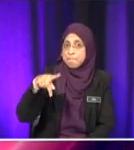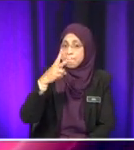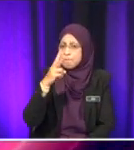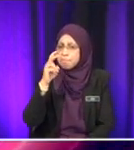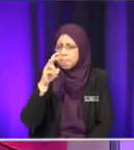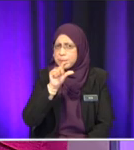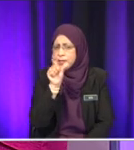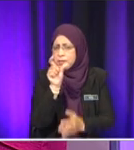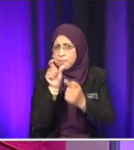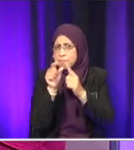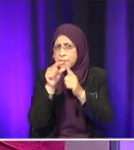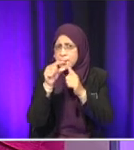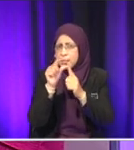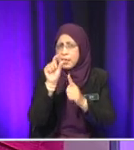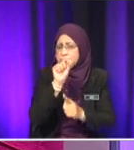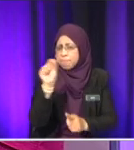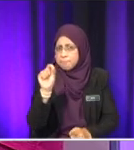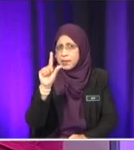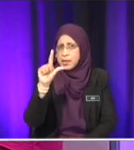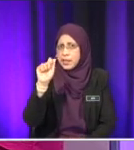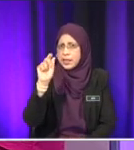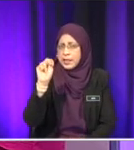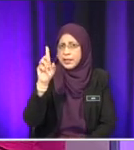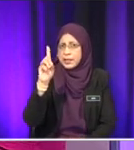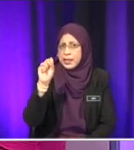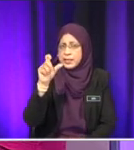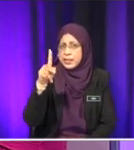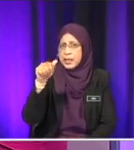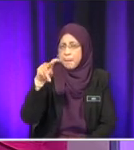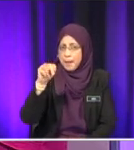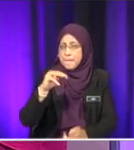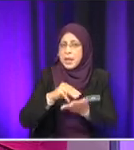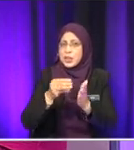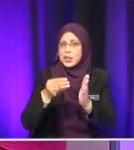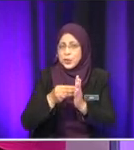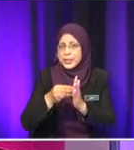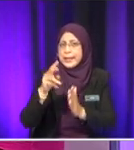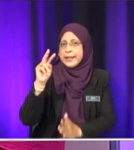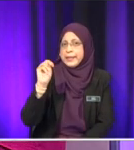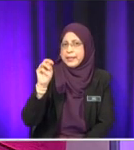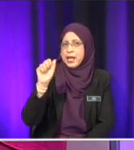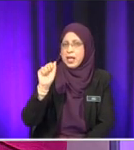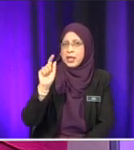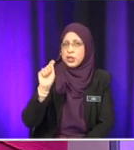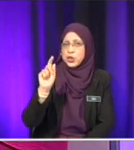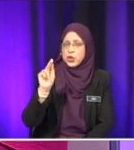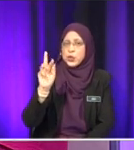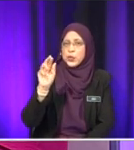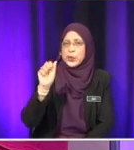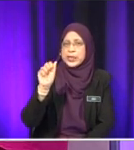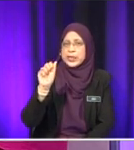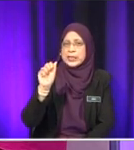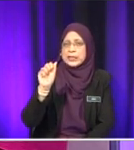Saya tekankan tadi tips dan teknik kita mesti cari kata kunci dahulu yaitu gambaran landscape dan gambaran